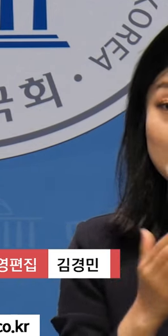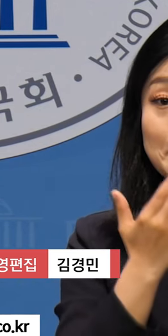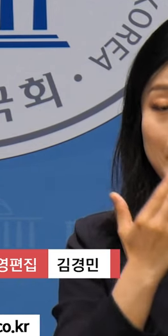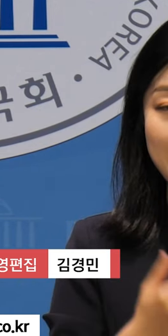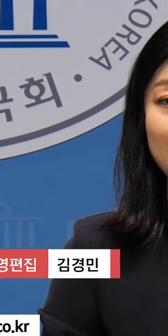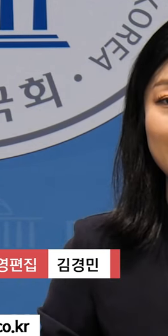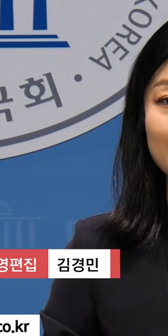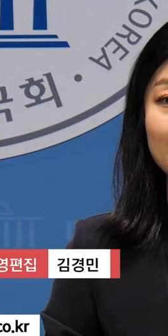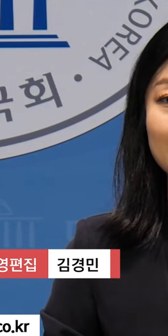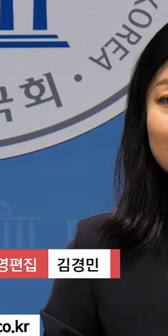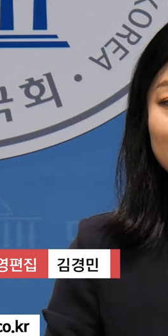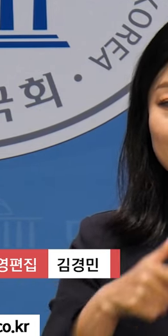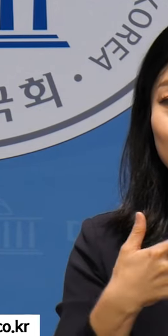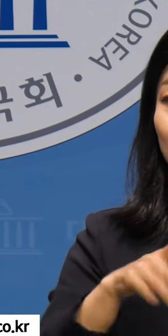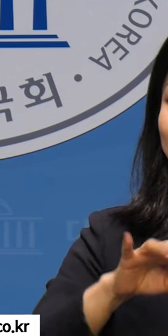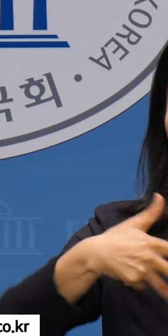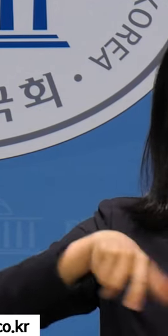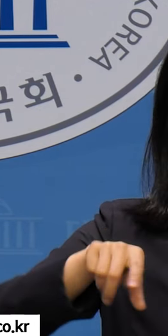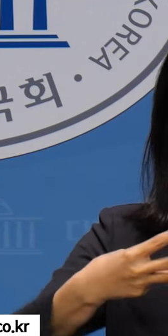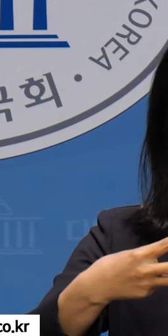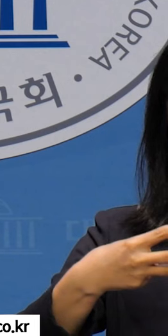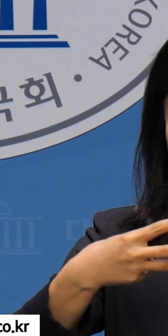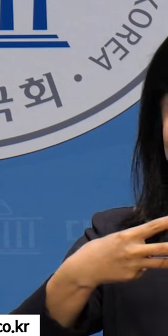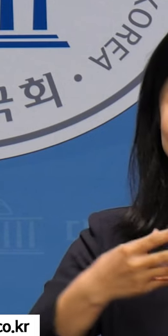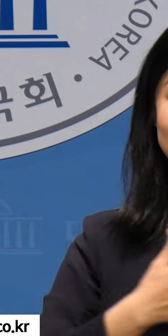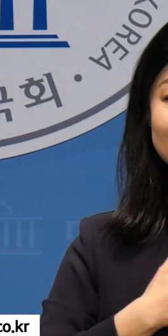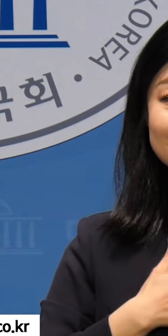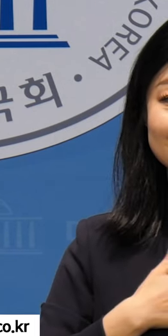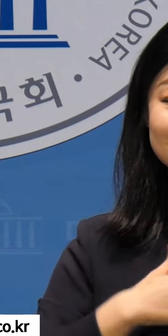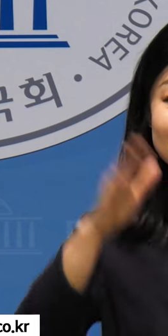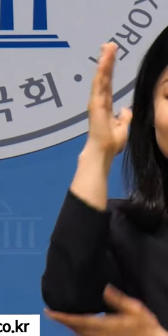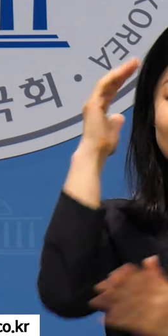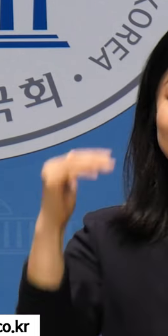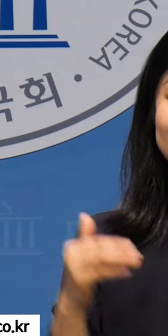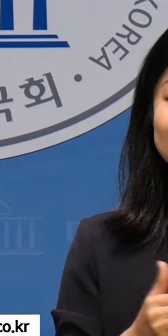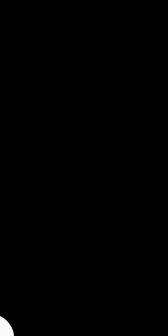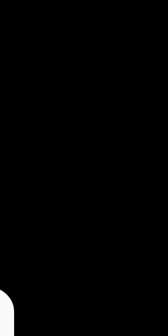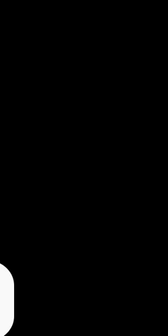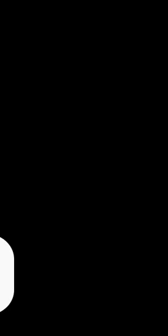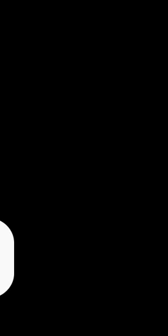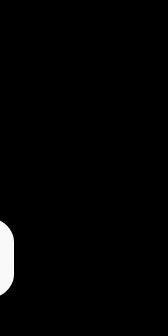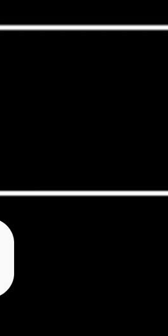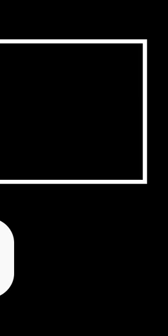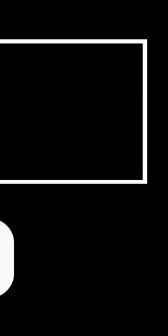철저하겠습니다. 노성철이었습니다. 기자회견을 마치겠습니다. 감사합니다.